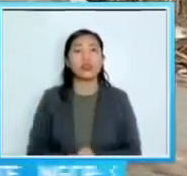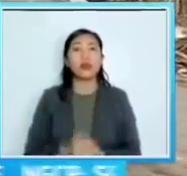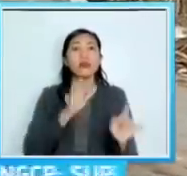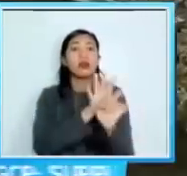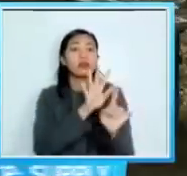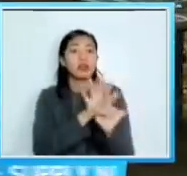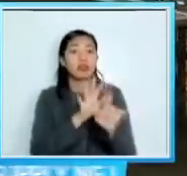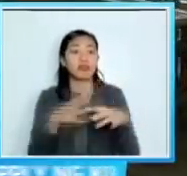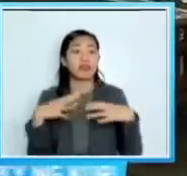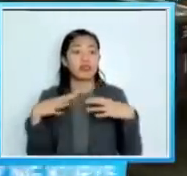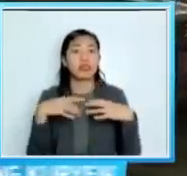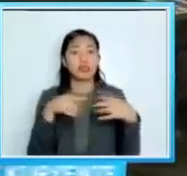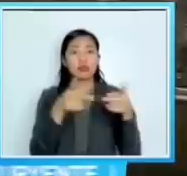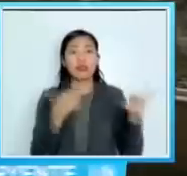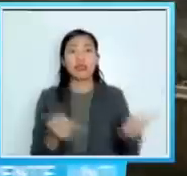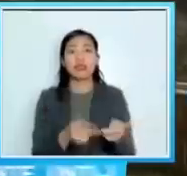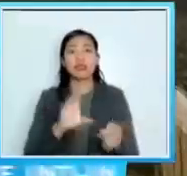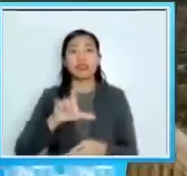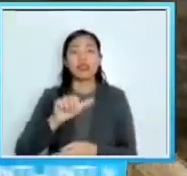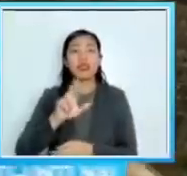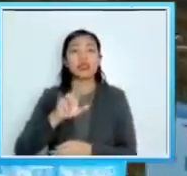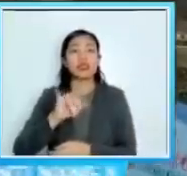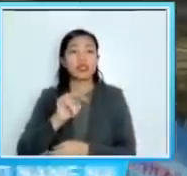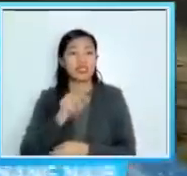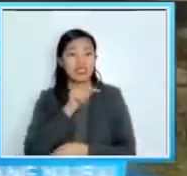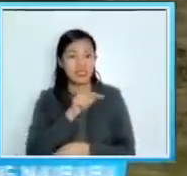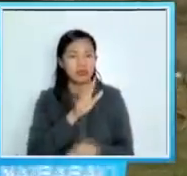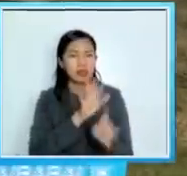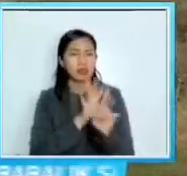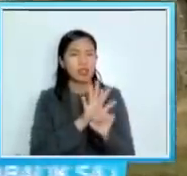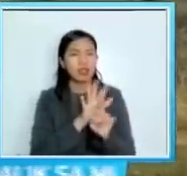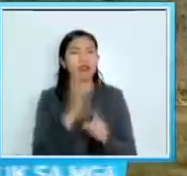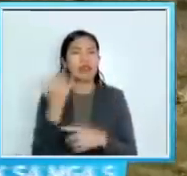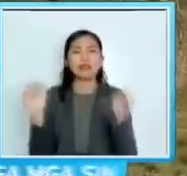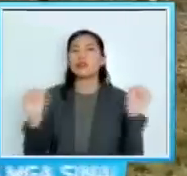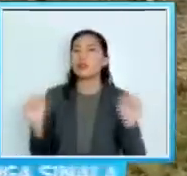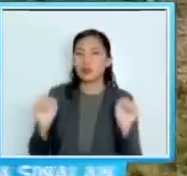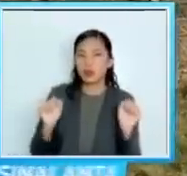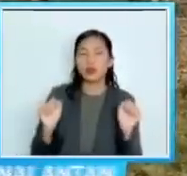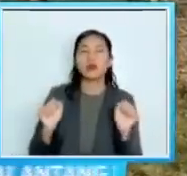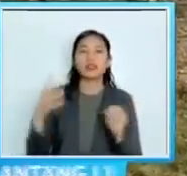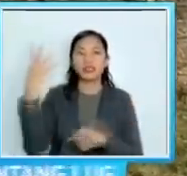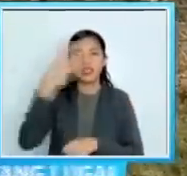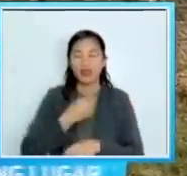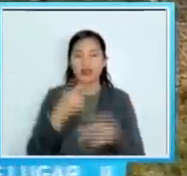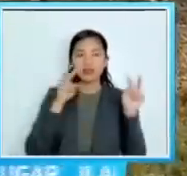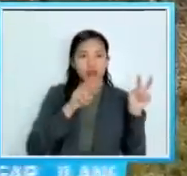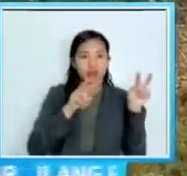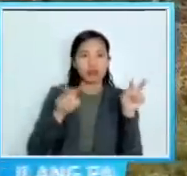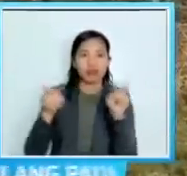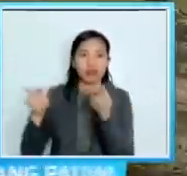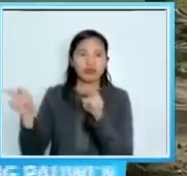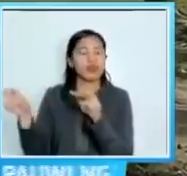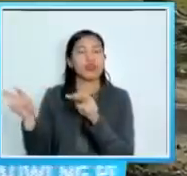ng bagyong Odette tulad ng Tontunan Heights na dinarayo dahil sa malamig nitong klima at view kung saan tanaw ang Karatig Bayan